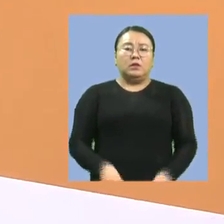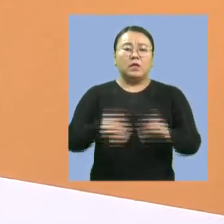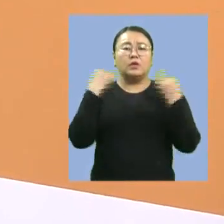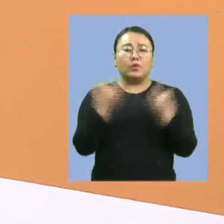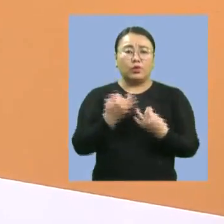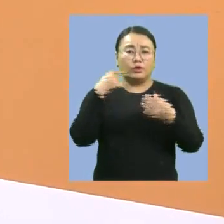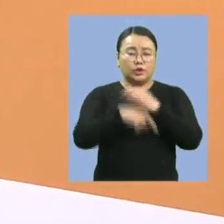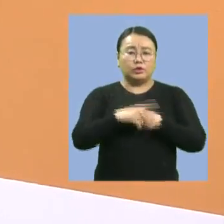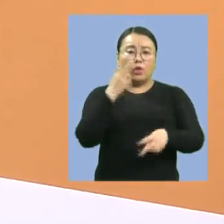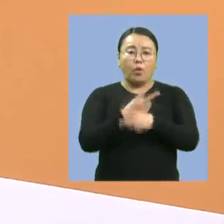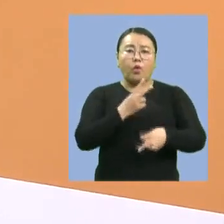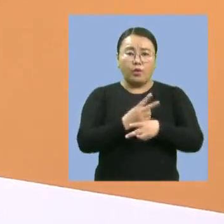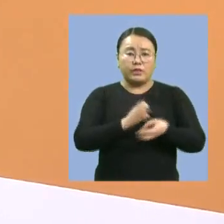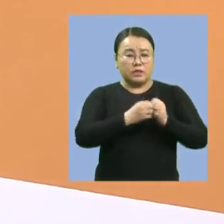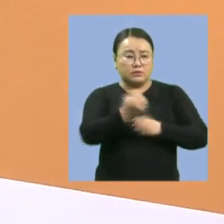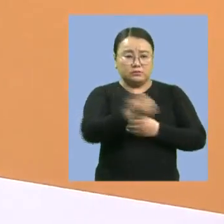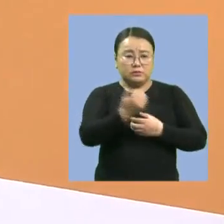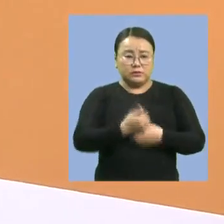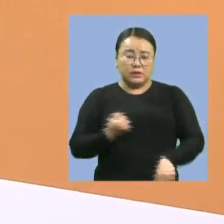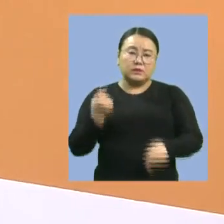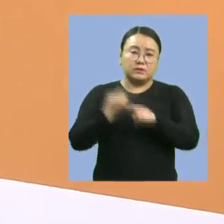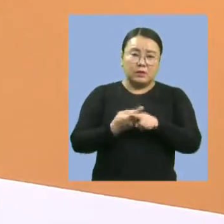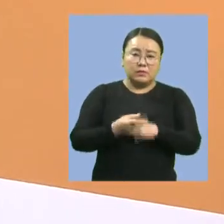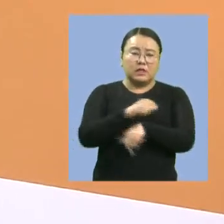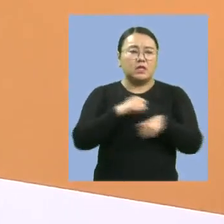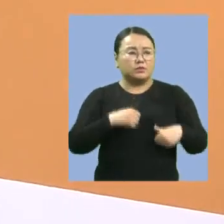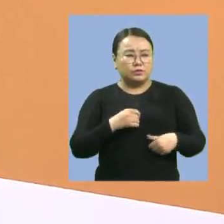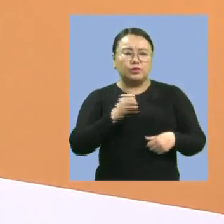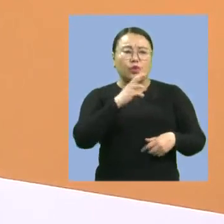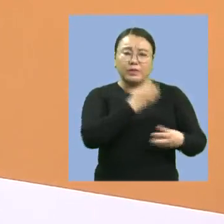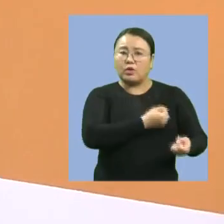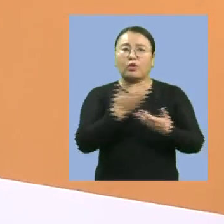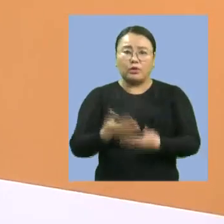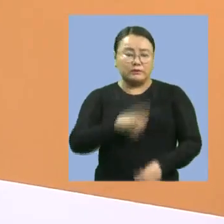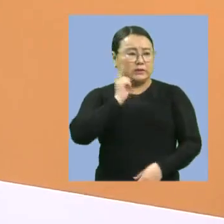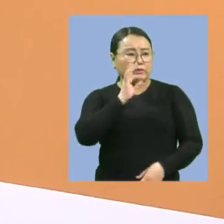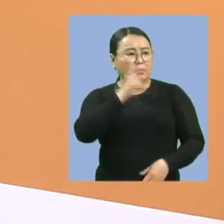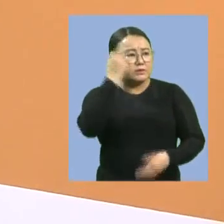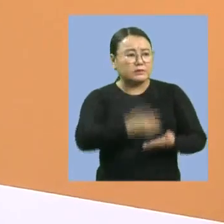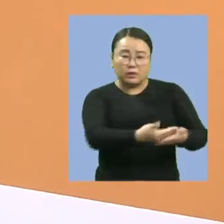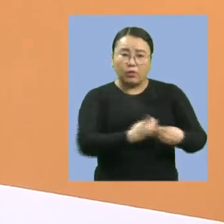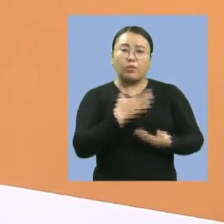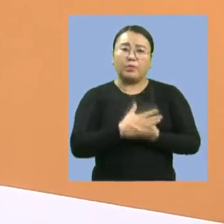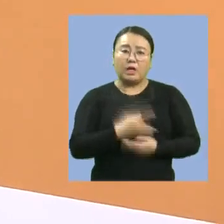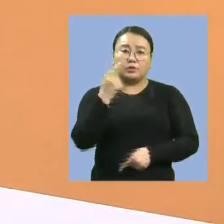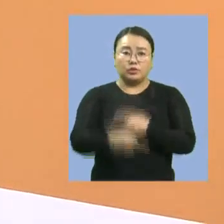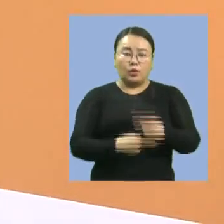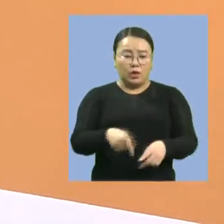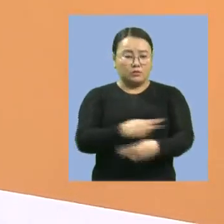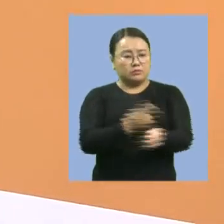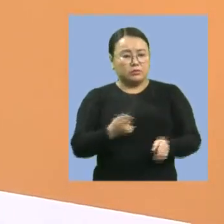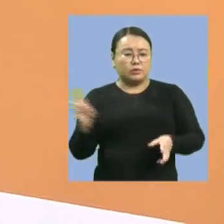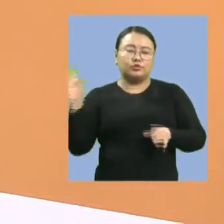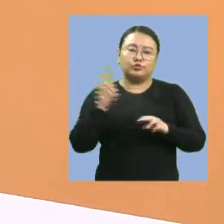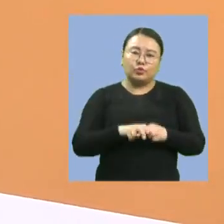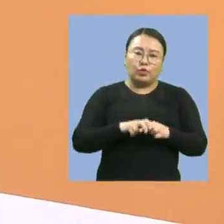тэр улсын хурлын одоо хуульч томчд оруулж байгаа санал бодол дээр нэмэлт одоо ард иргэдээс юу гарах нь тий залуучуудаас ямар санаа оноо гарч ин